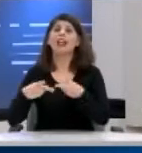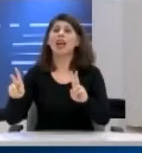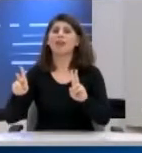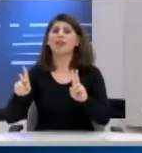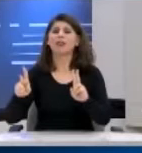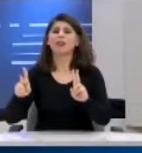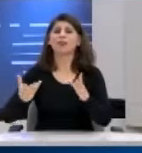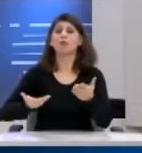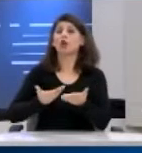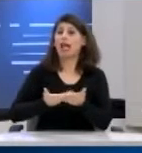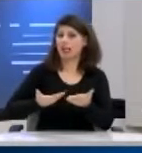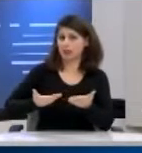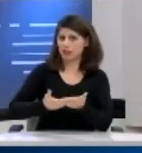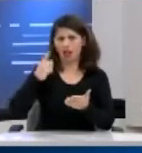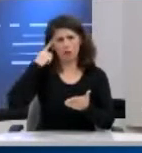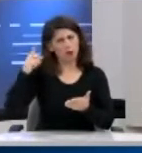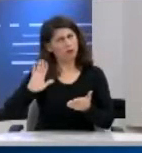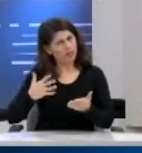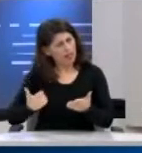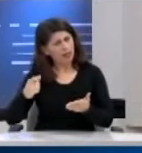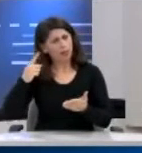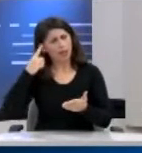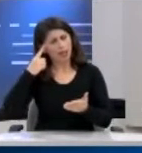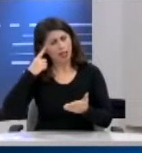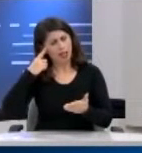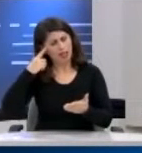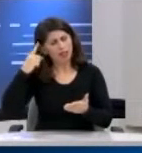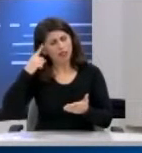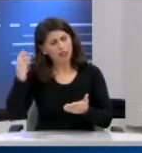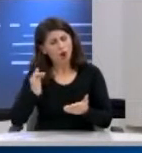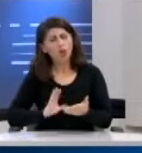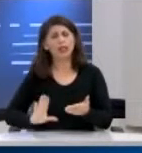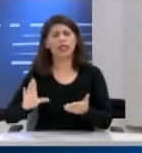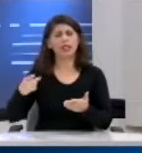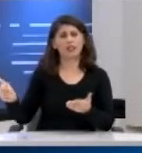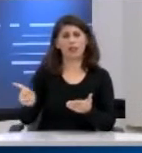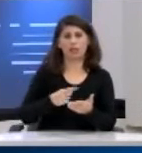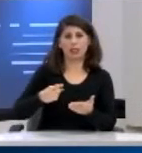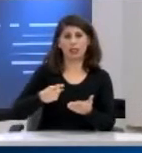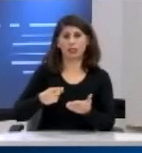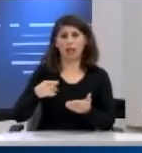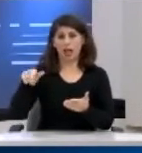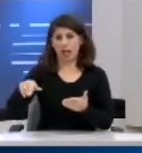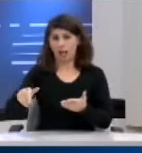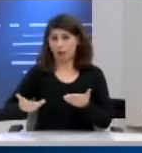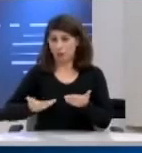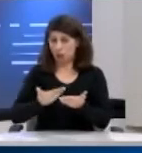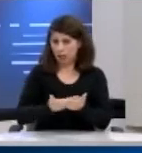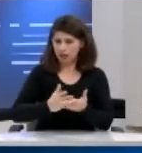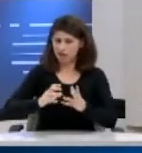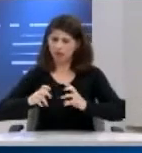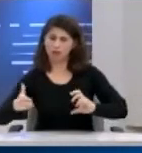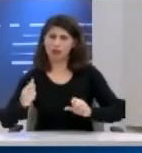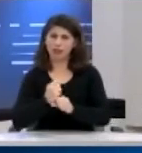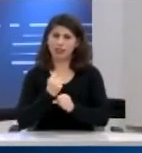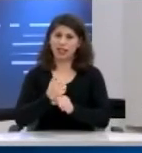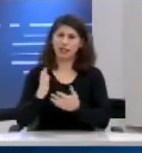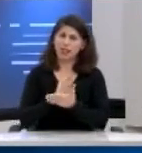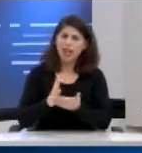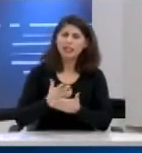απόψεις σας, έχουμε διαφορές ιδεολογικές. Οι συνταγές λοιπόν αυτές απορρίθμισης εργασίας, διάλυσης